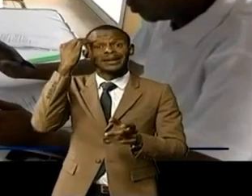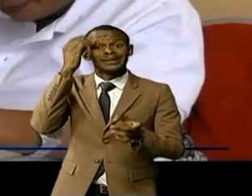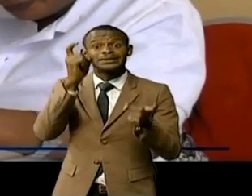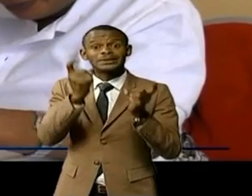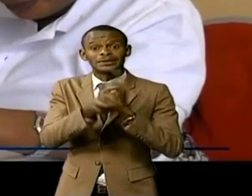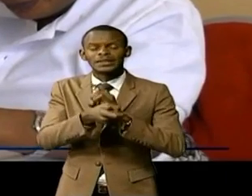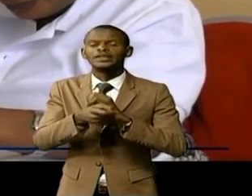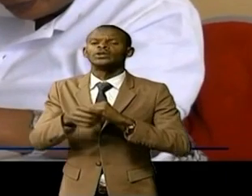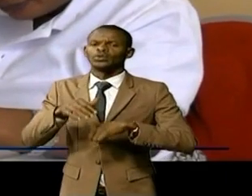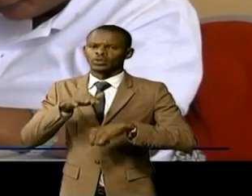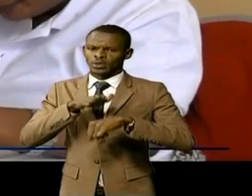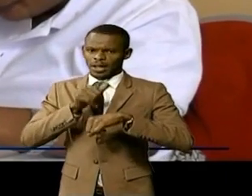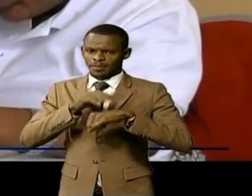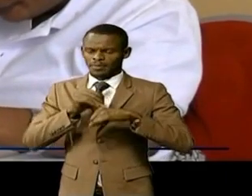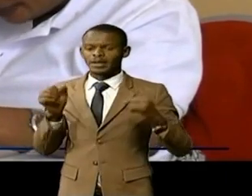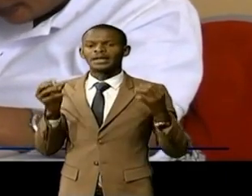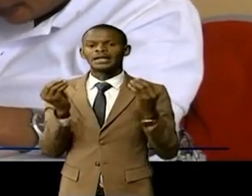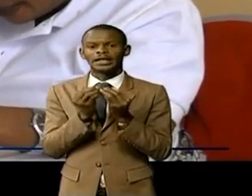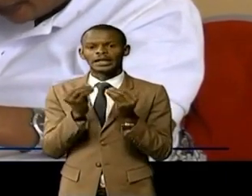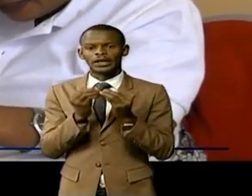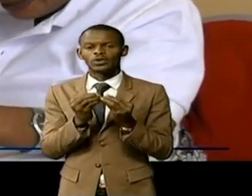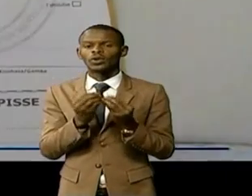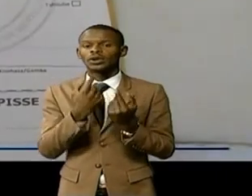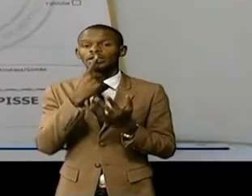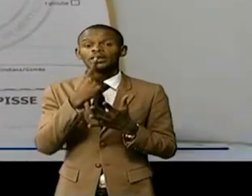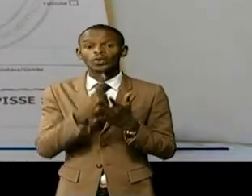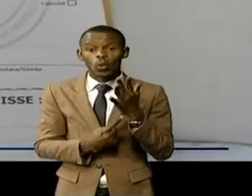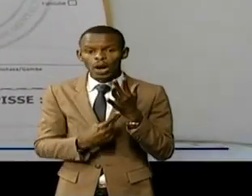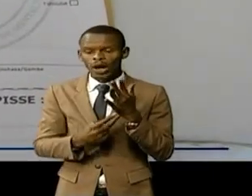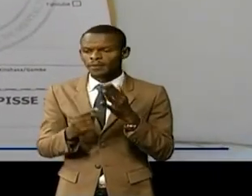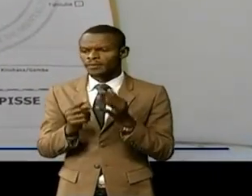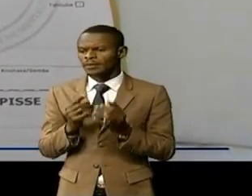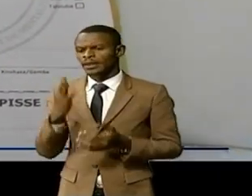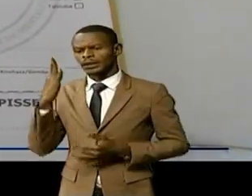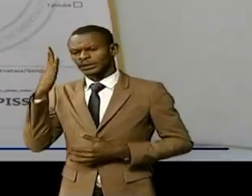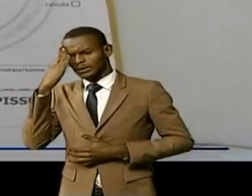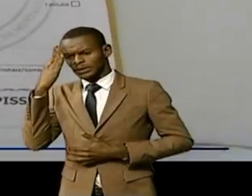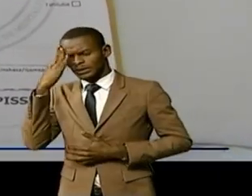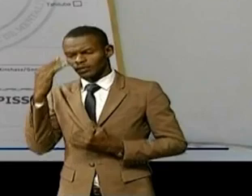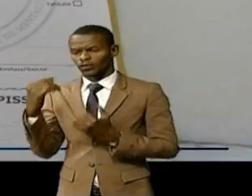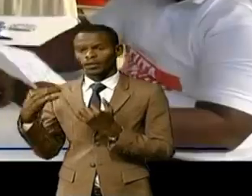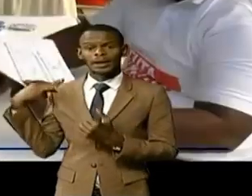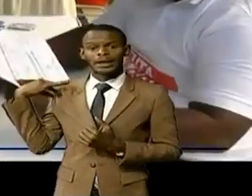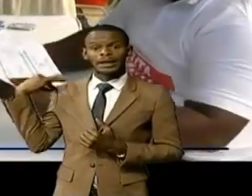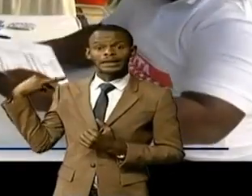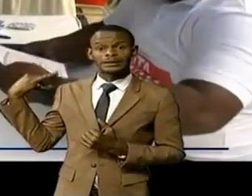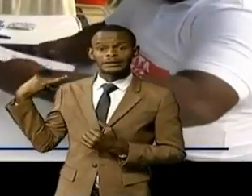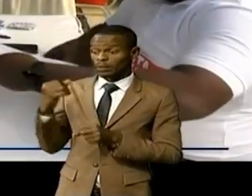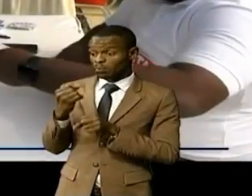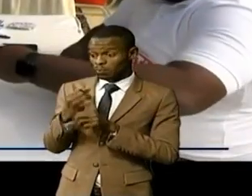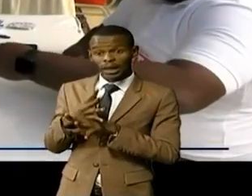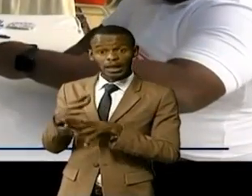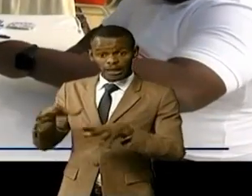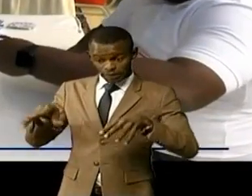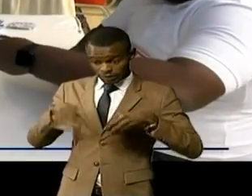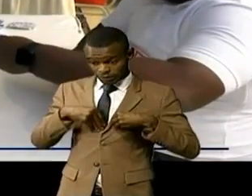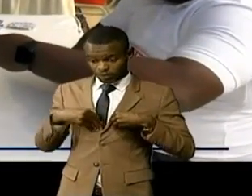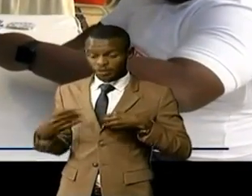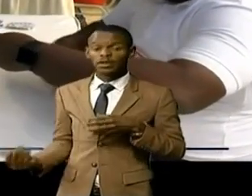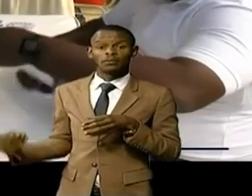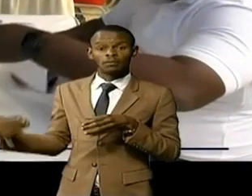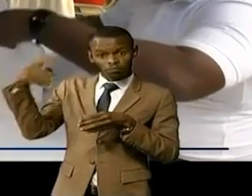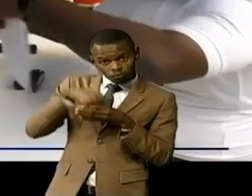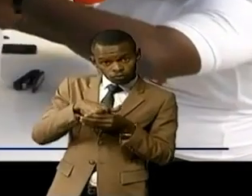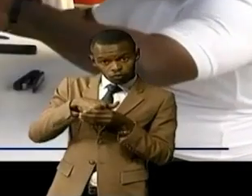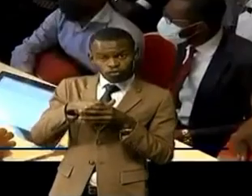journée. Il s'est agi de repérer, trier et d'analyser les dossiers des candidats devant faire partie de l'équipe de sensibilisation